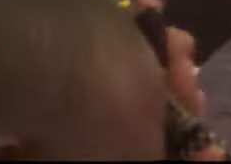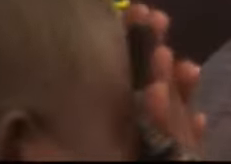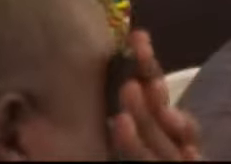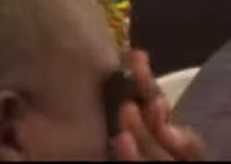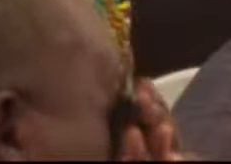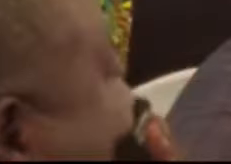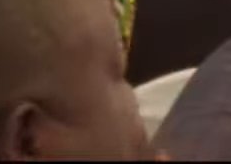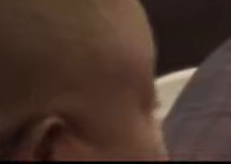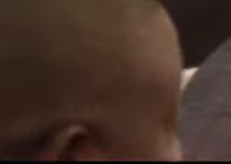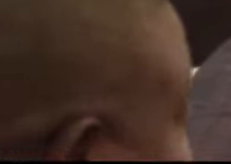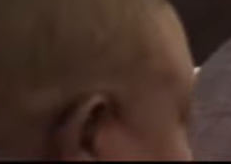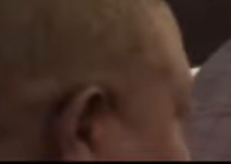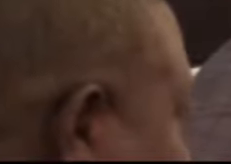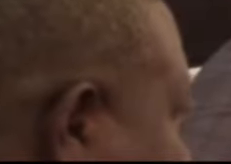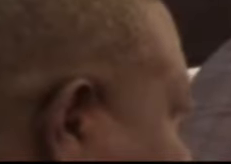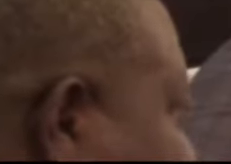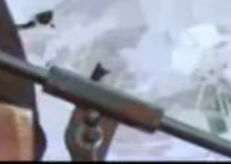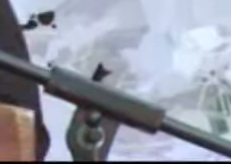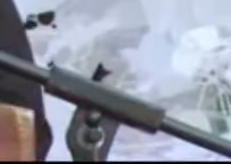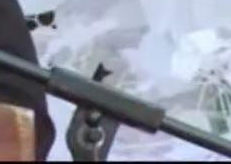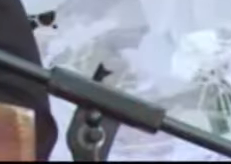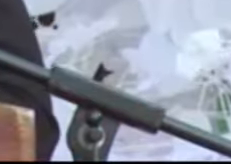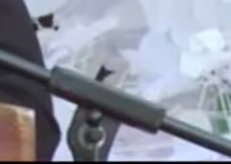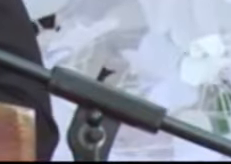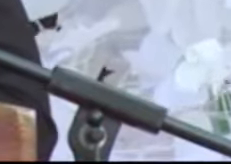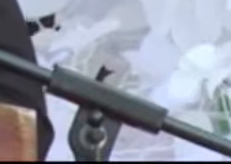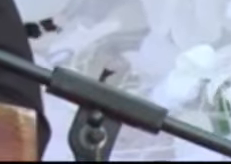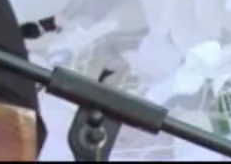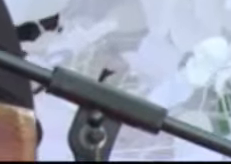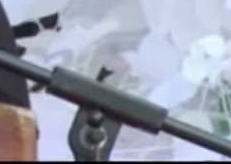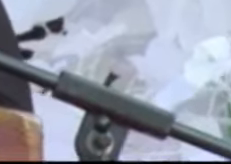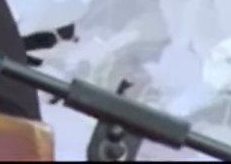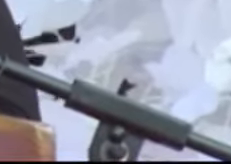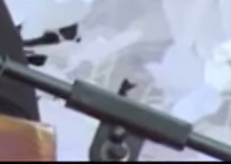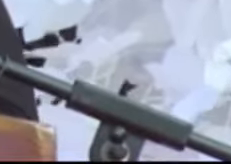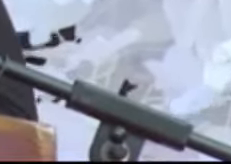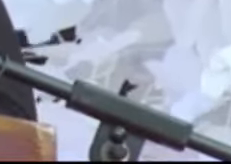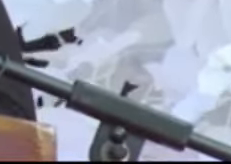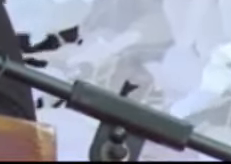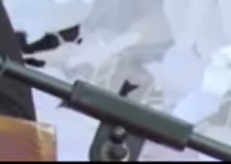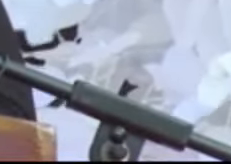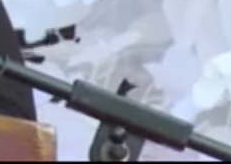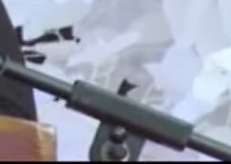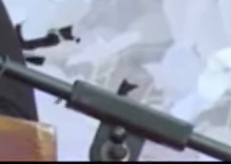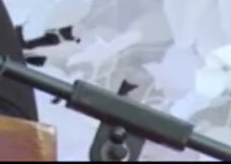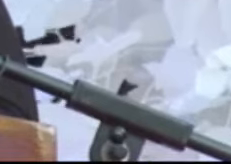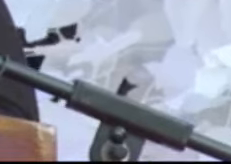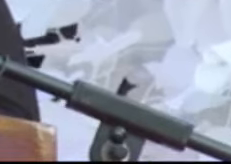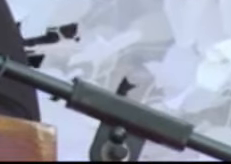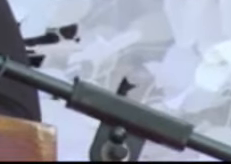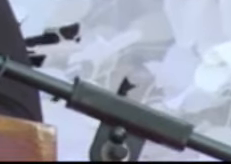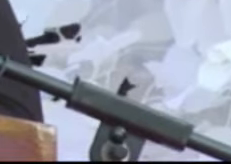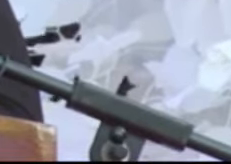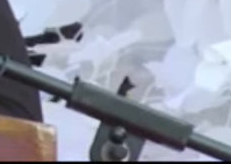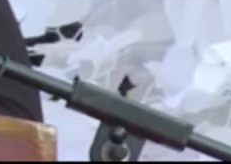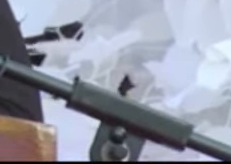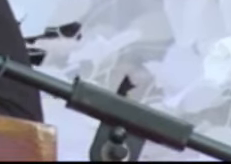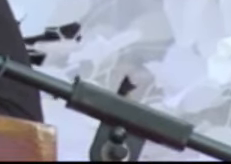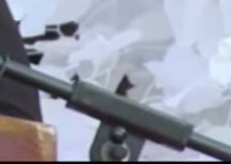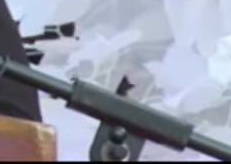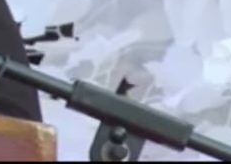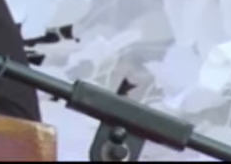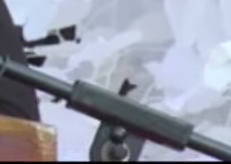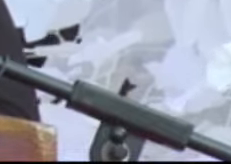Mheshimiwa Spika wetu ambaye ndio rais wa mabunge duniani IPU,